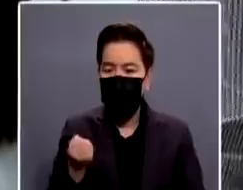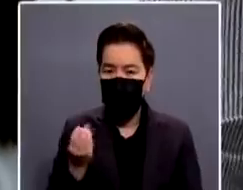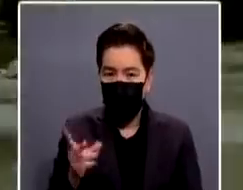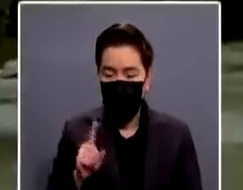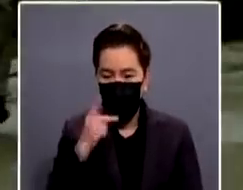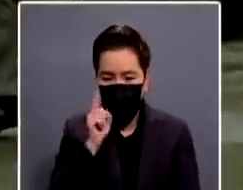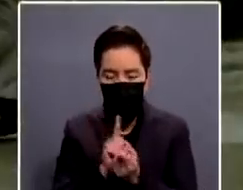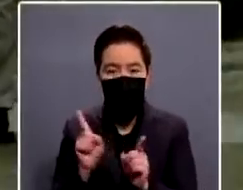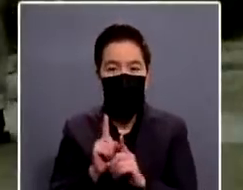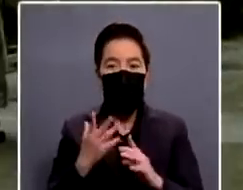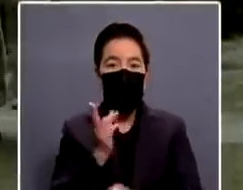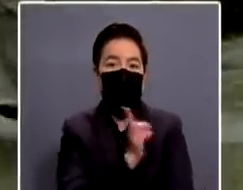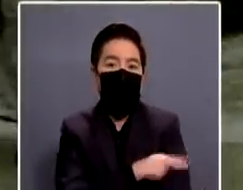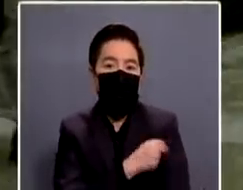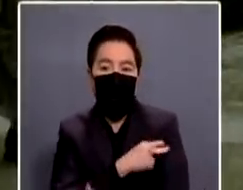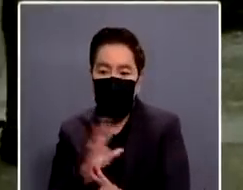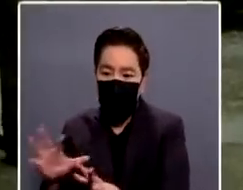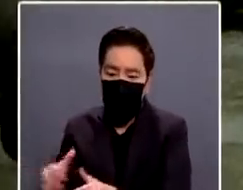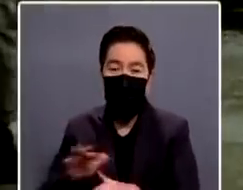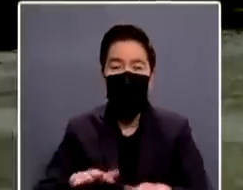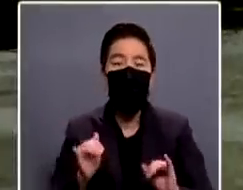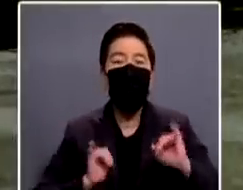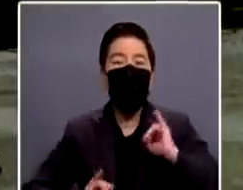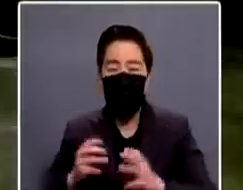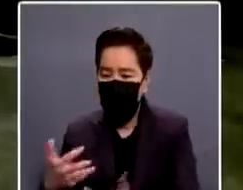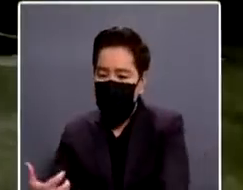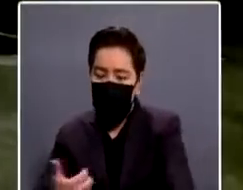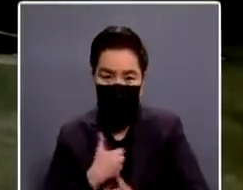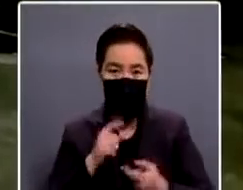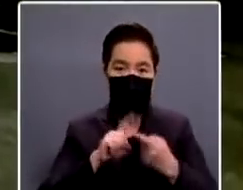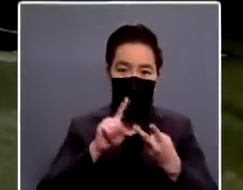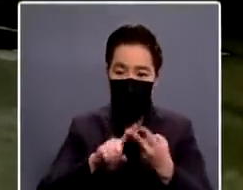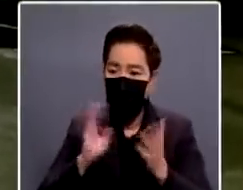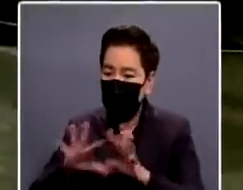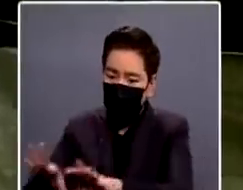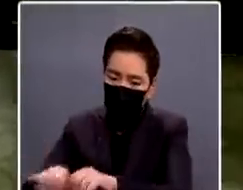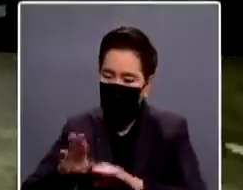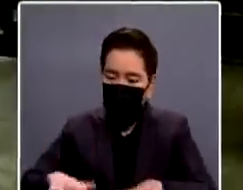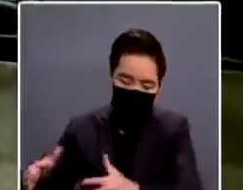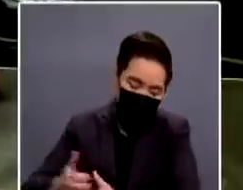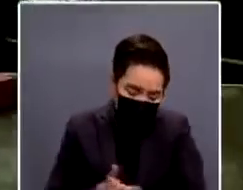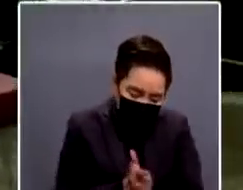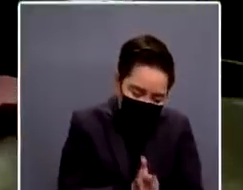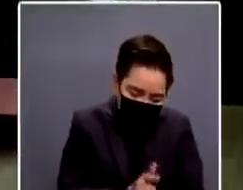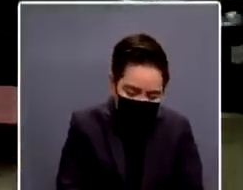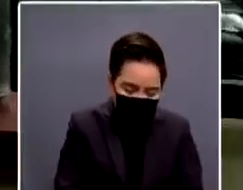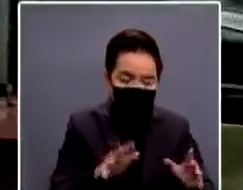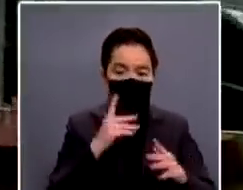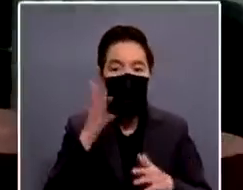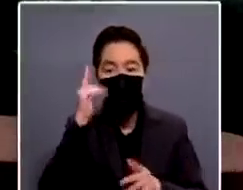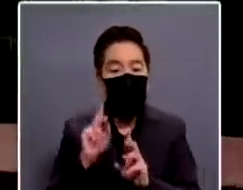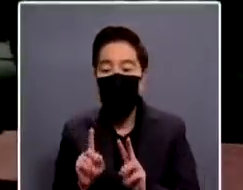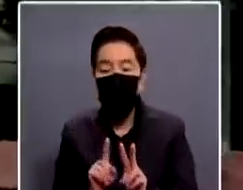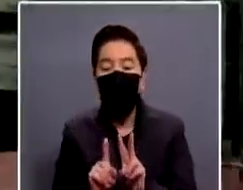ลักษณะที่หายไปจากโรงพยาบาลบ้างล่ะ ถ้าเป็นเด็กเล็กนะฮะ ใช่ค่ะหรือว่าถูกนำไปเลี้ยงตั้งแต่ยังเป็นทารกแล้วก็พัดหลงจ